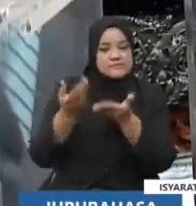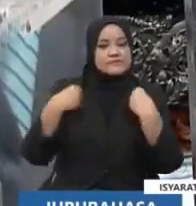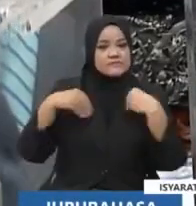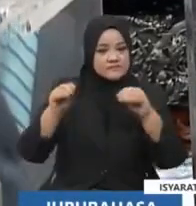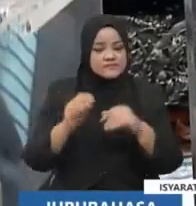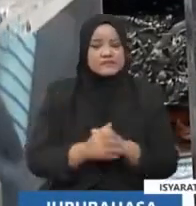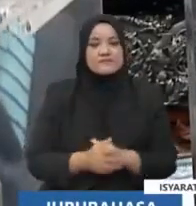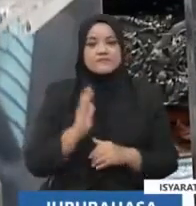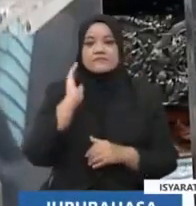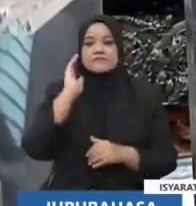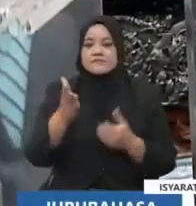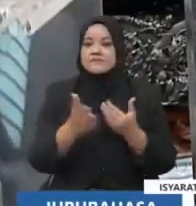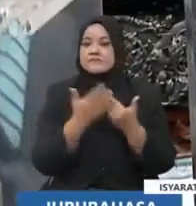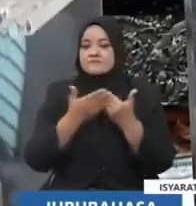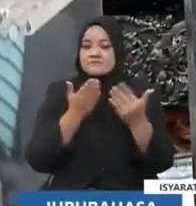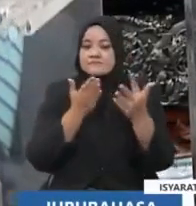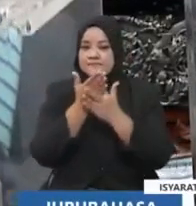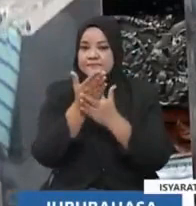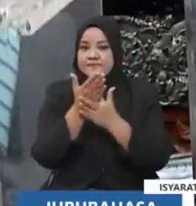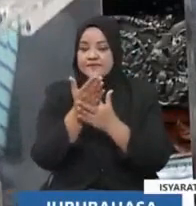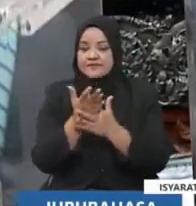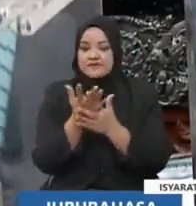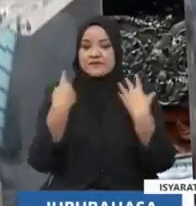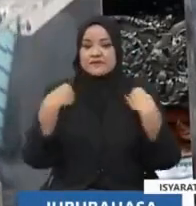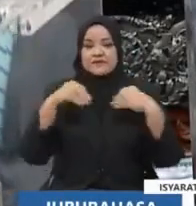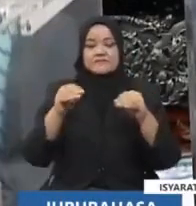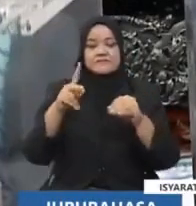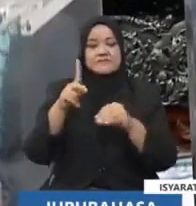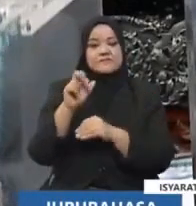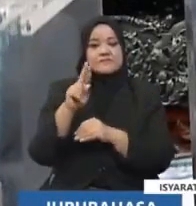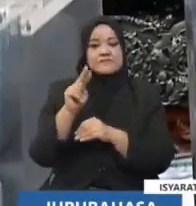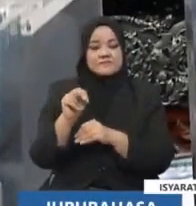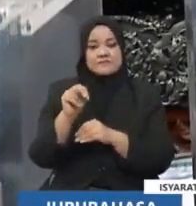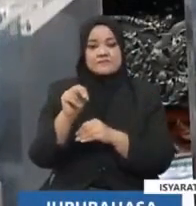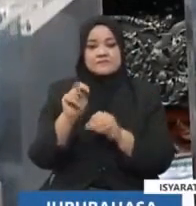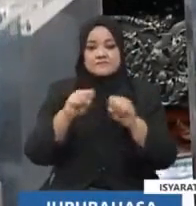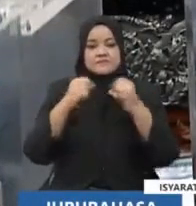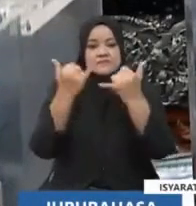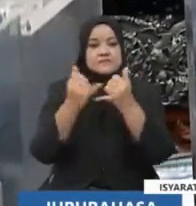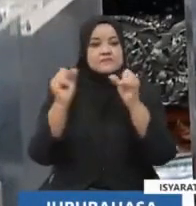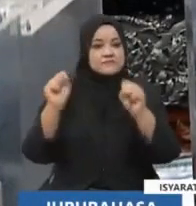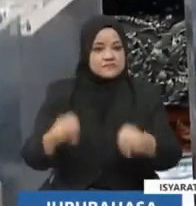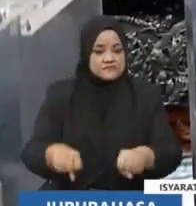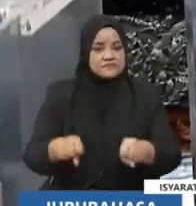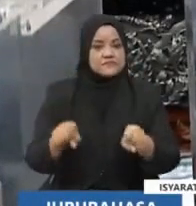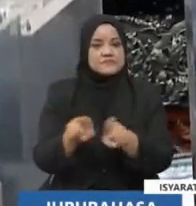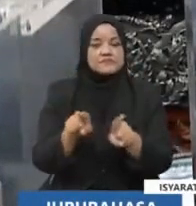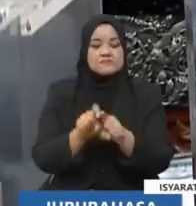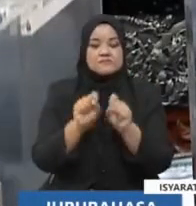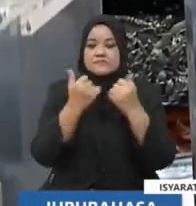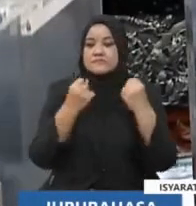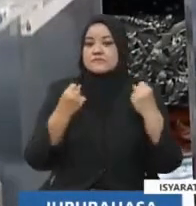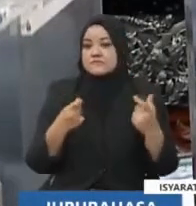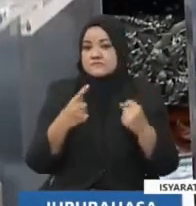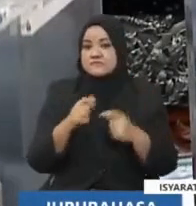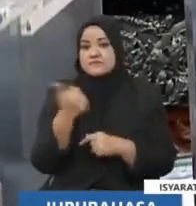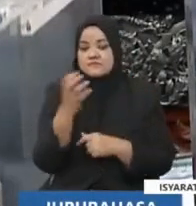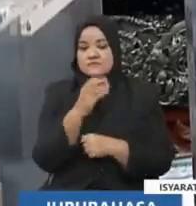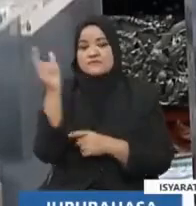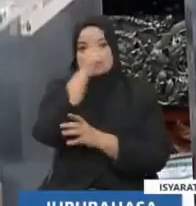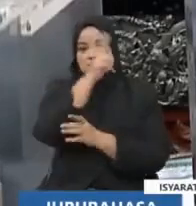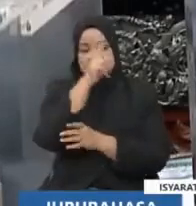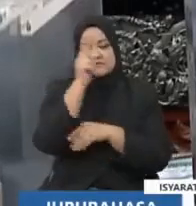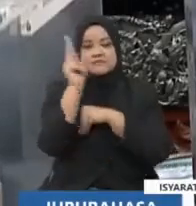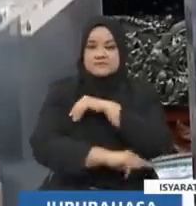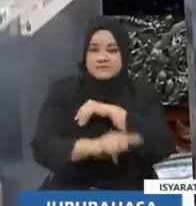pasaran gerakan memudahkan akses plate pasaran kabel domestik oleh NTT yang berpotensi seperti saya Kak swasta dan